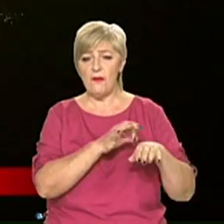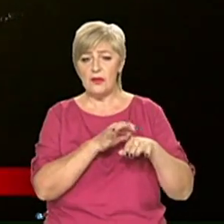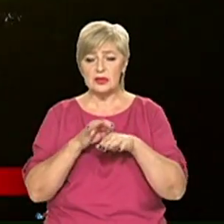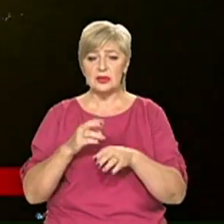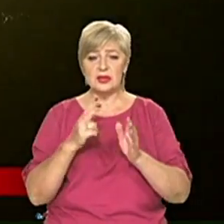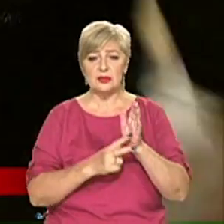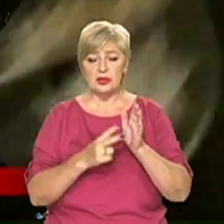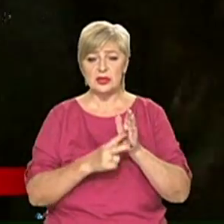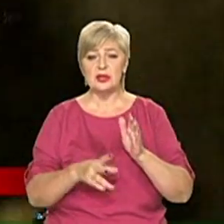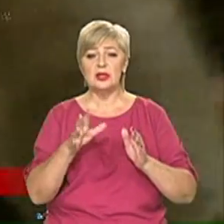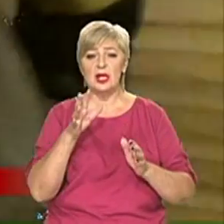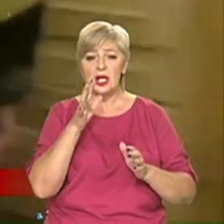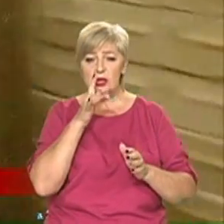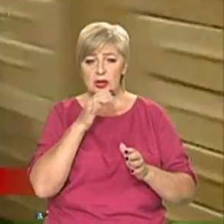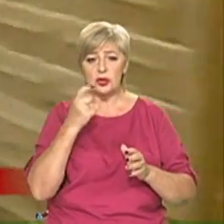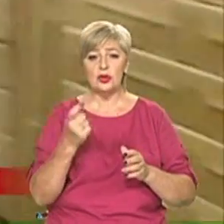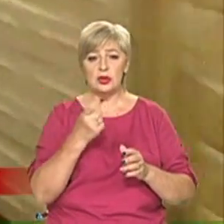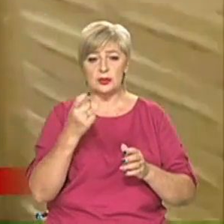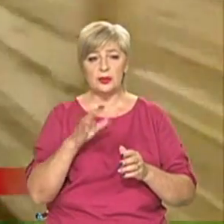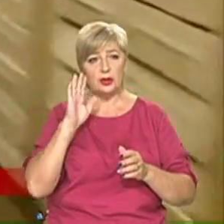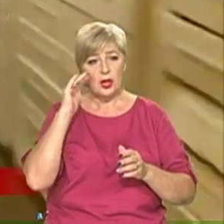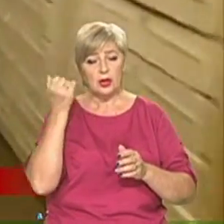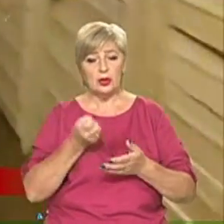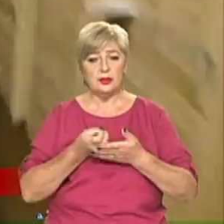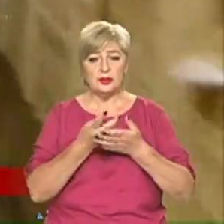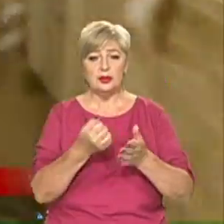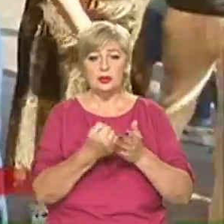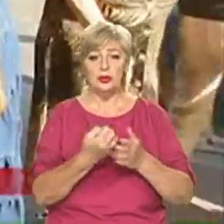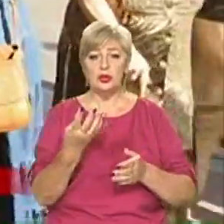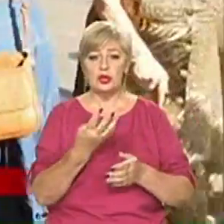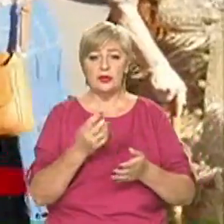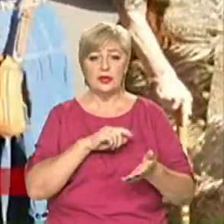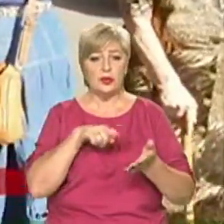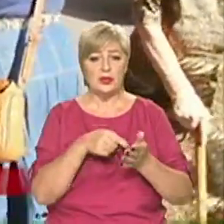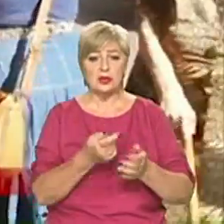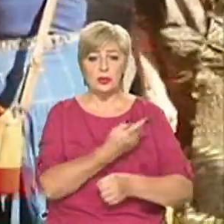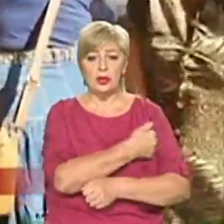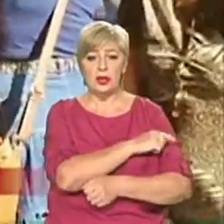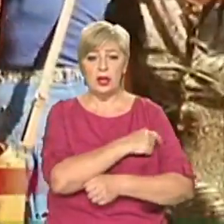78-річного господаря у селі. Його госпіталізували до 4-ї міської лікарні.